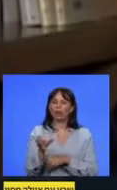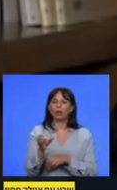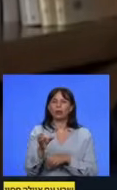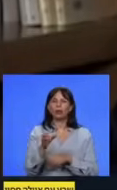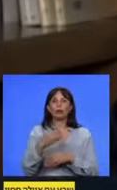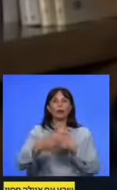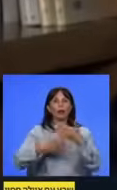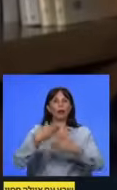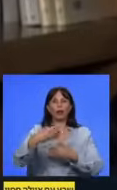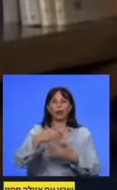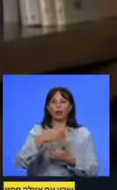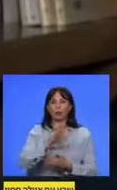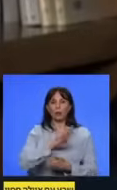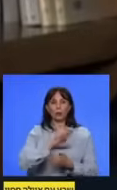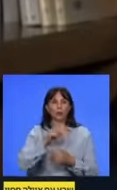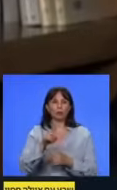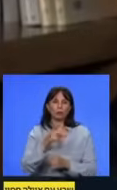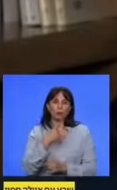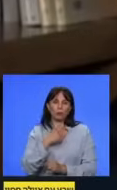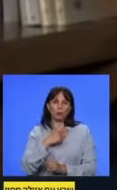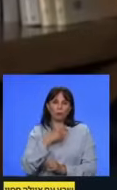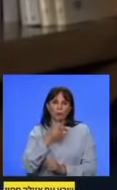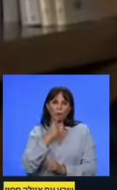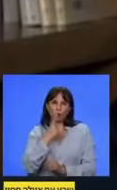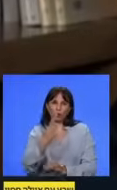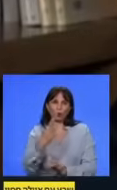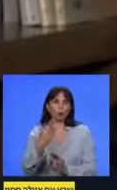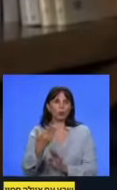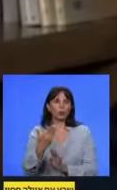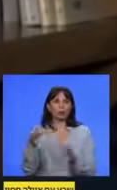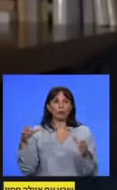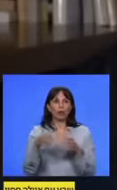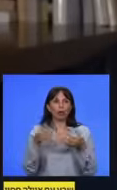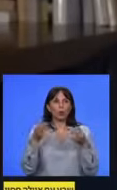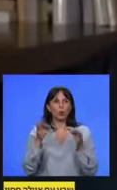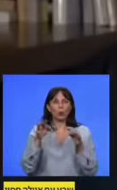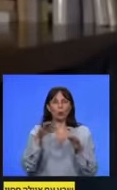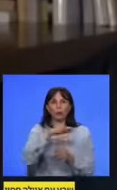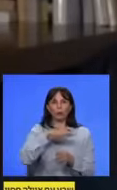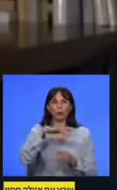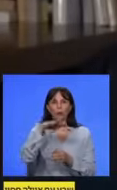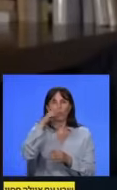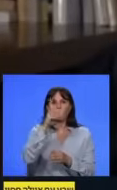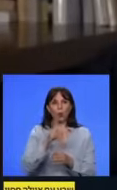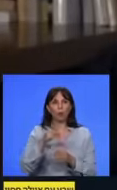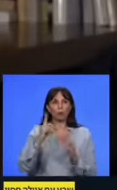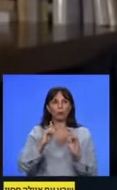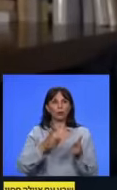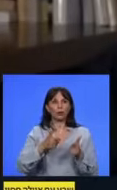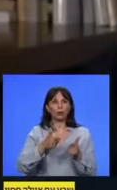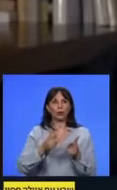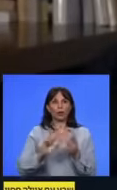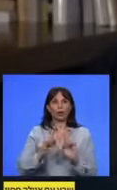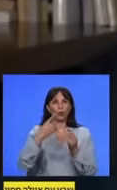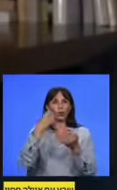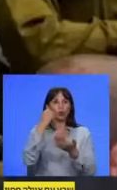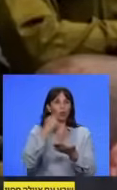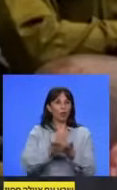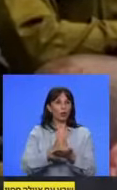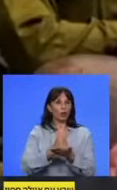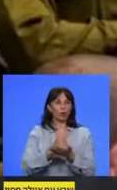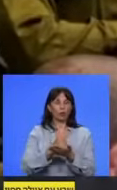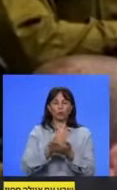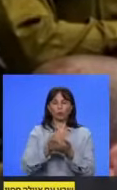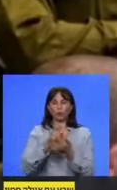המאוד מאוד מסוכן של תא מיוחדים בתוך פיקוד דרום במלחמה. האירוע הזה של האישור הוא בלתי סביר בעליל.